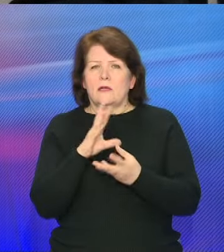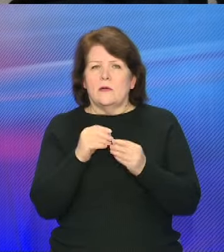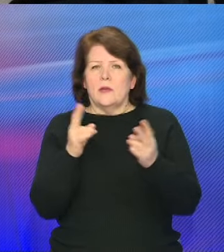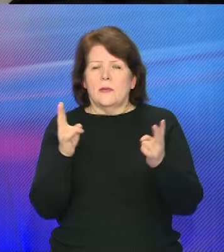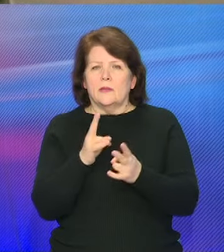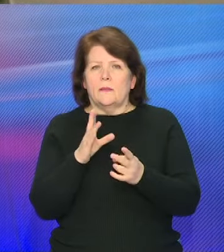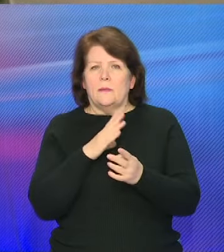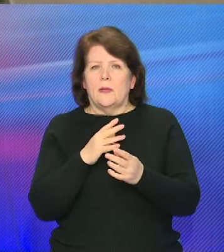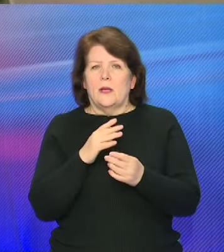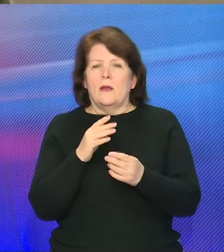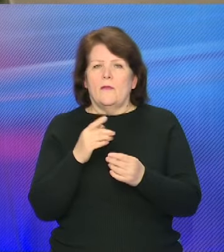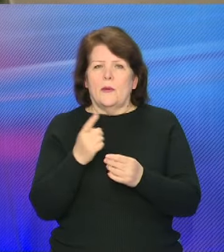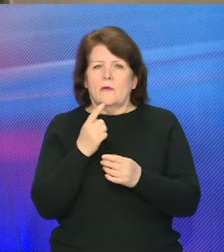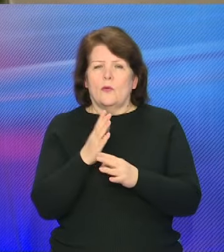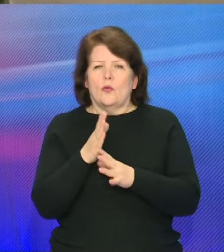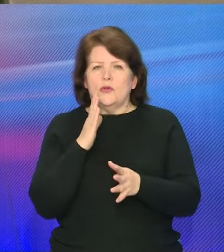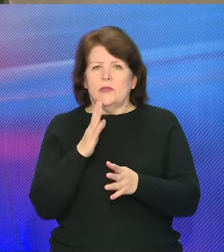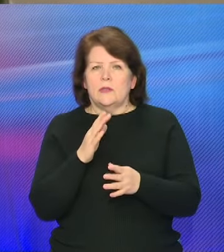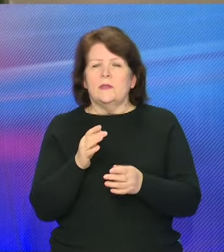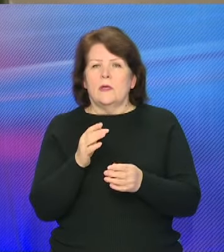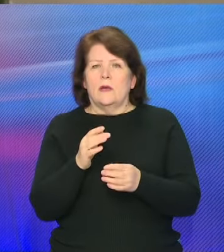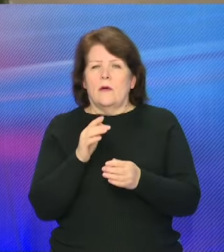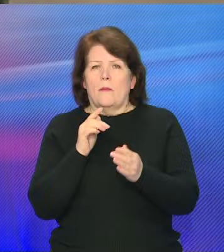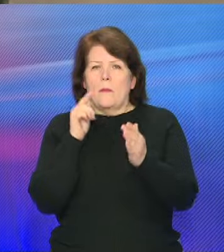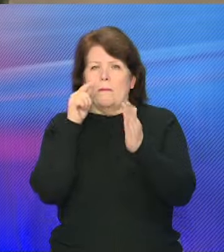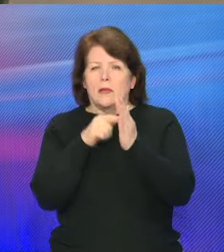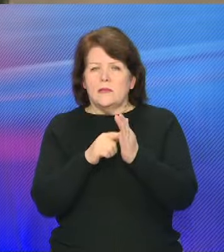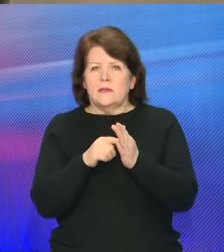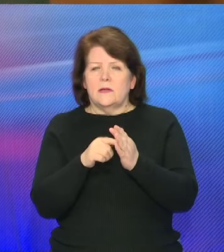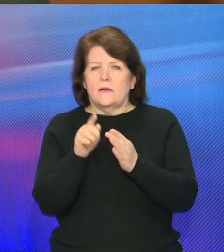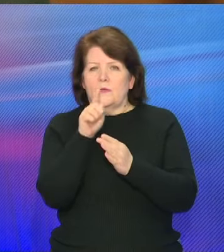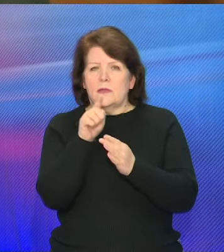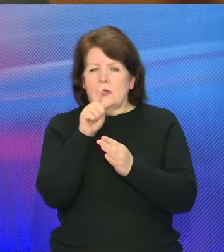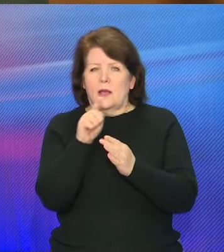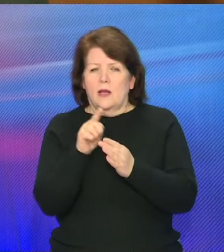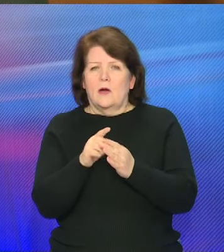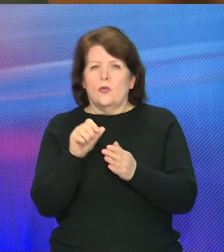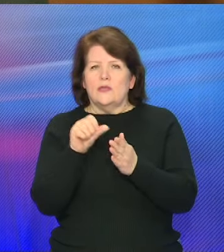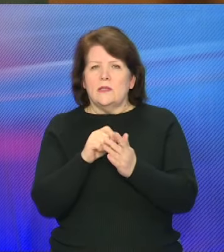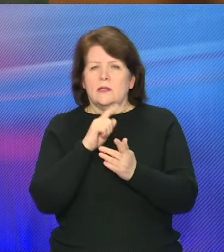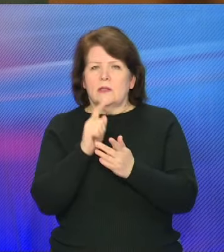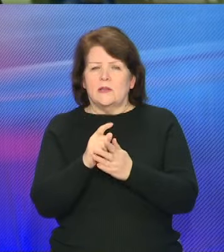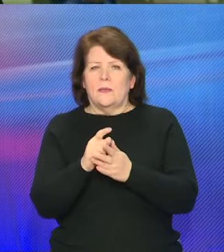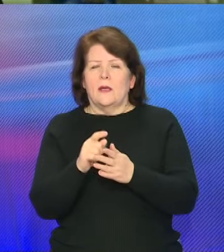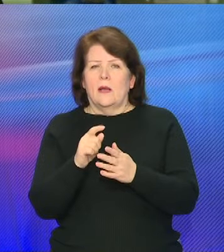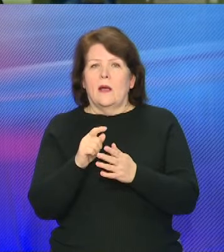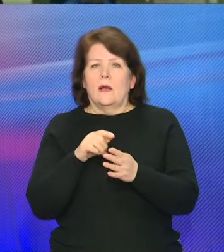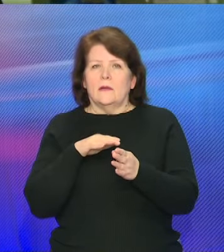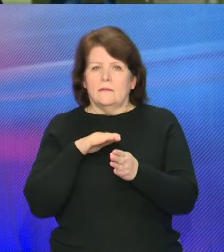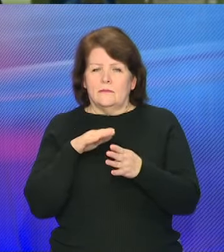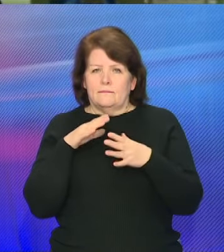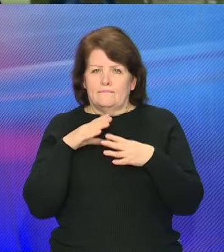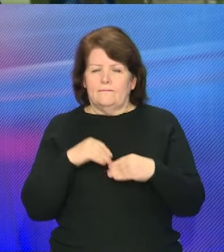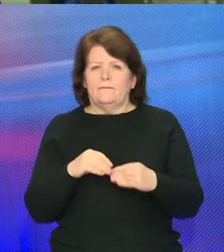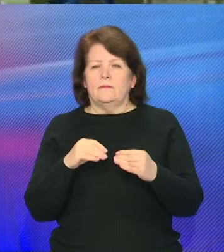было прадэманстраваць у першую чаргу трапнасць. Але перш-наперш удзельнікі павінны былі справіцца з хваляваннем, каб максімальна сканцэнтравацца